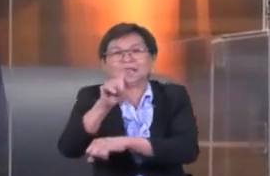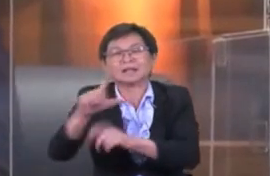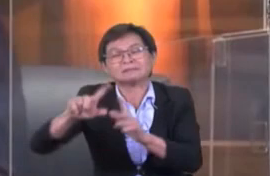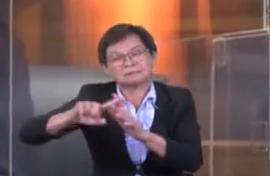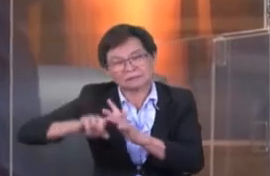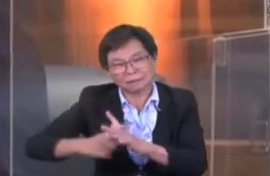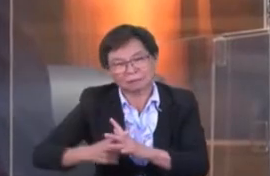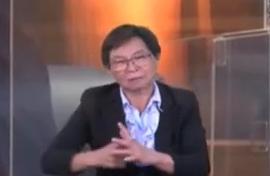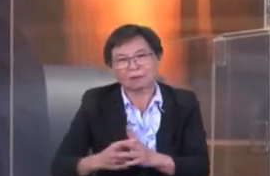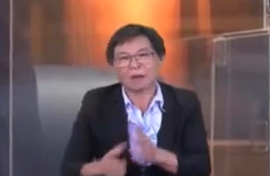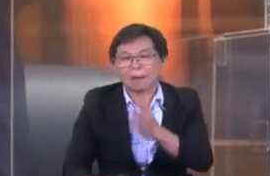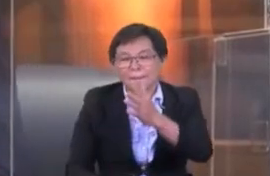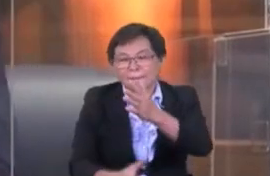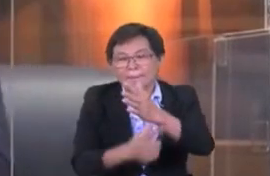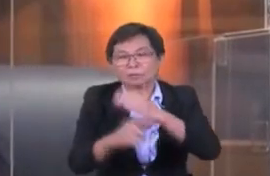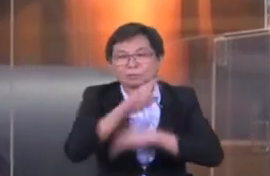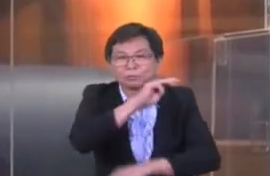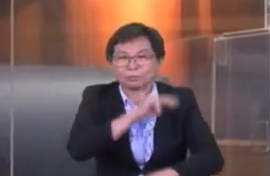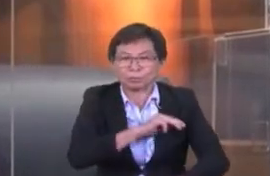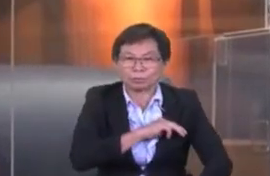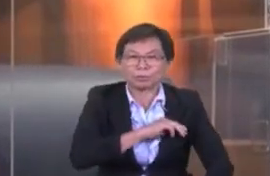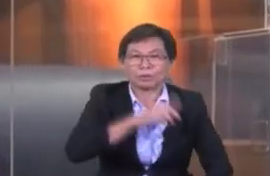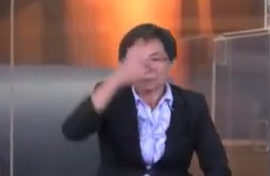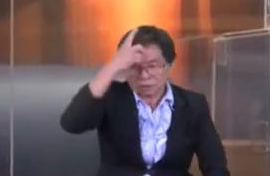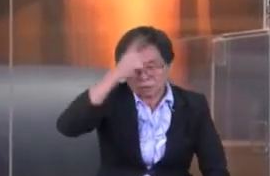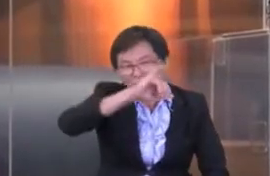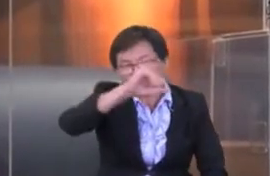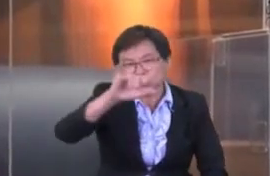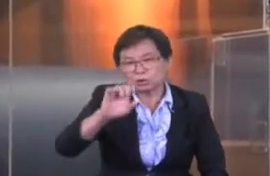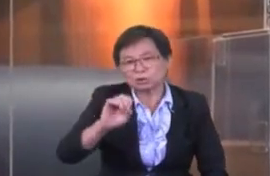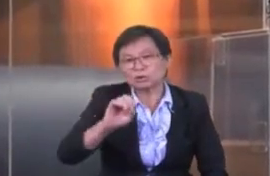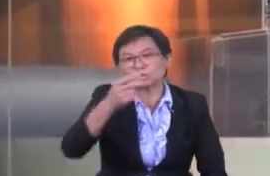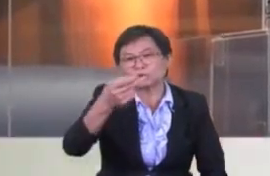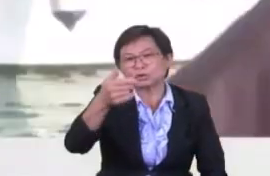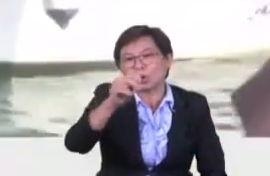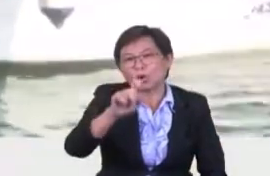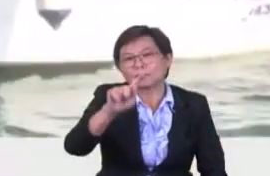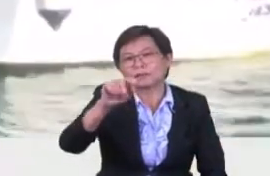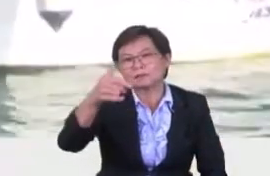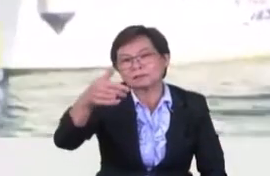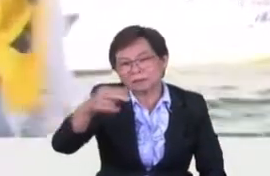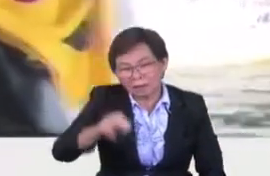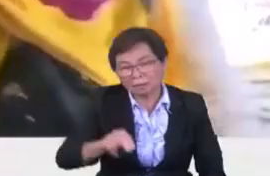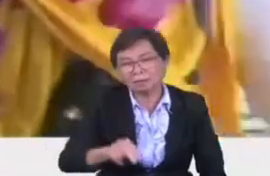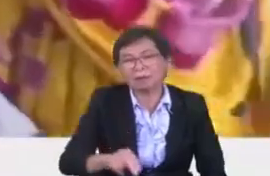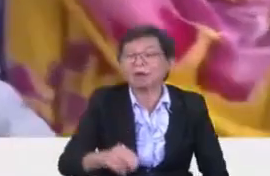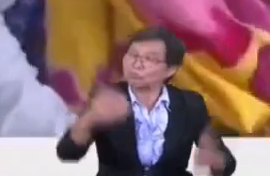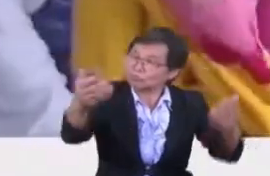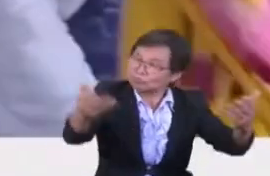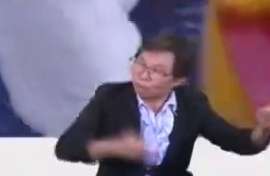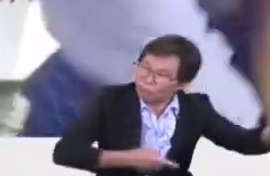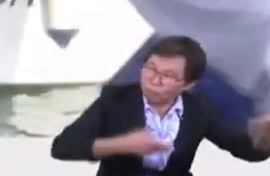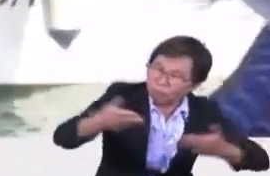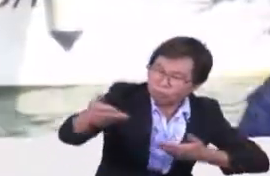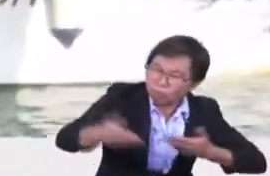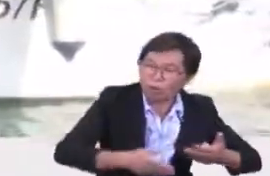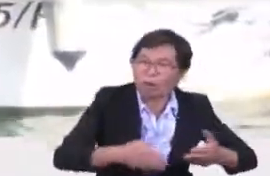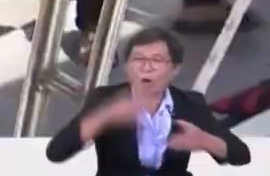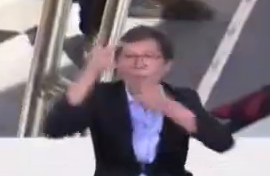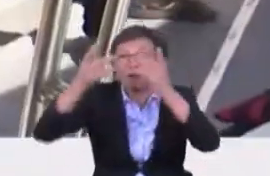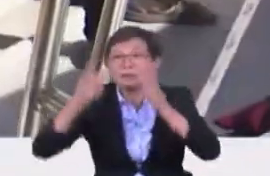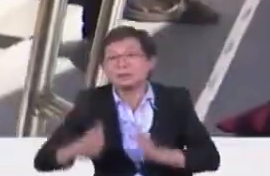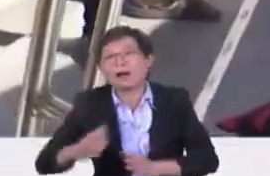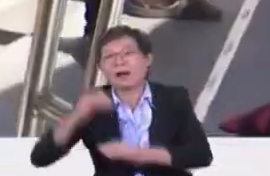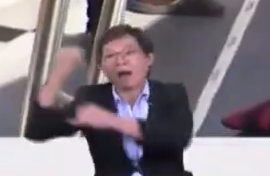Hai pembantu menterinya data jenis tembakau berkata kementerian dan pemain industri mengalungkan kedatangan pelancong antarabangsa dan